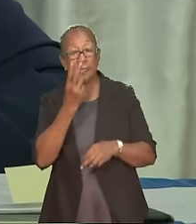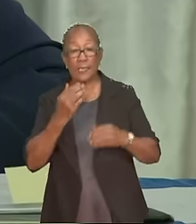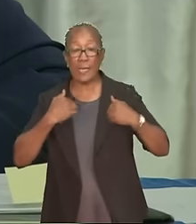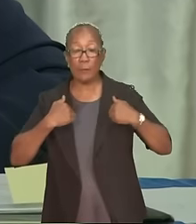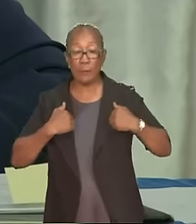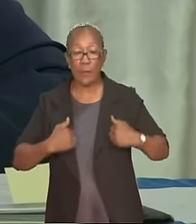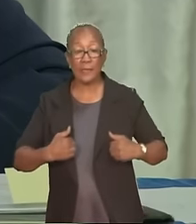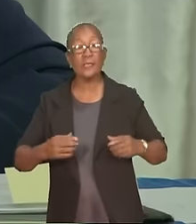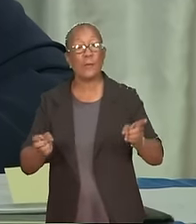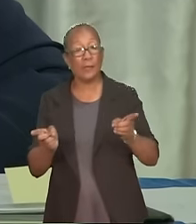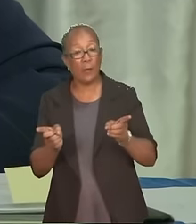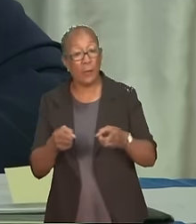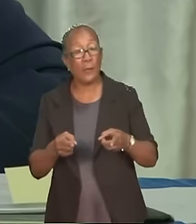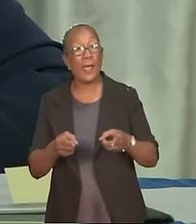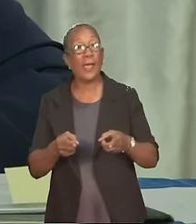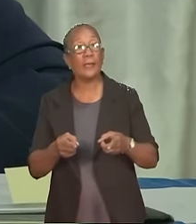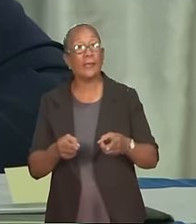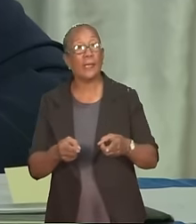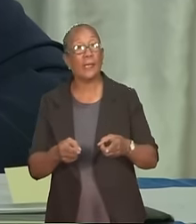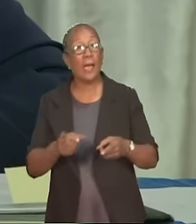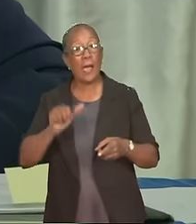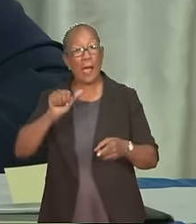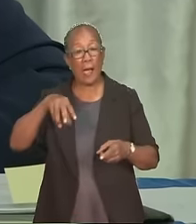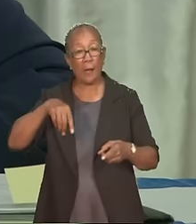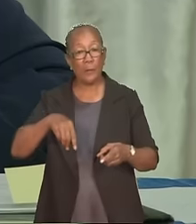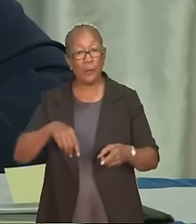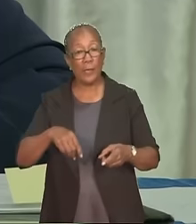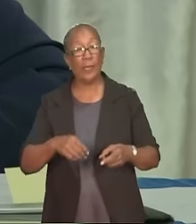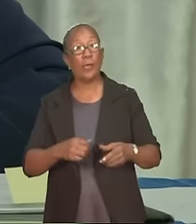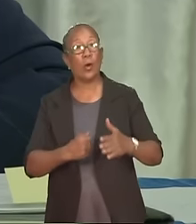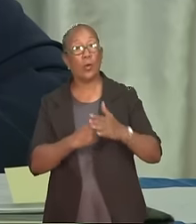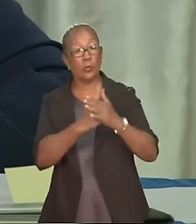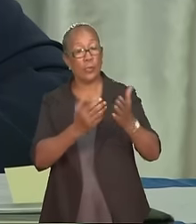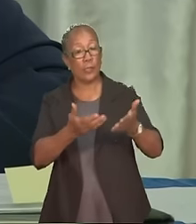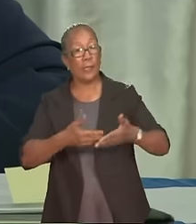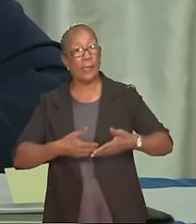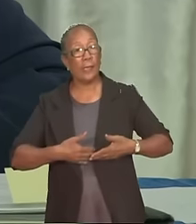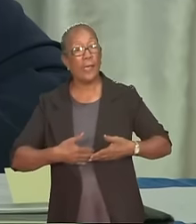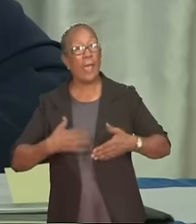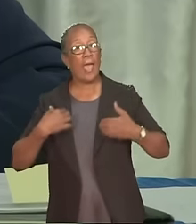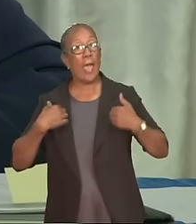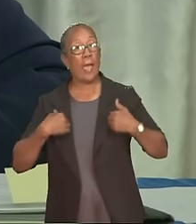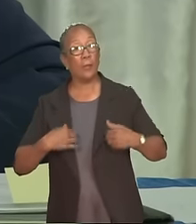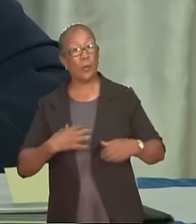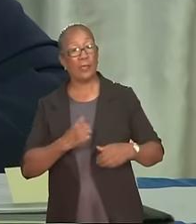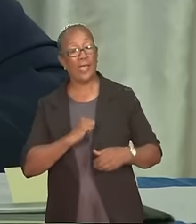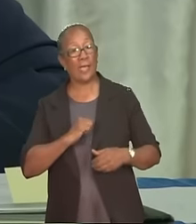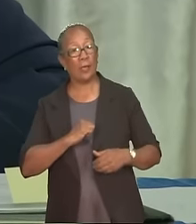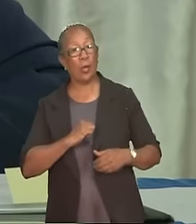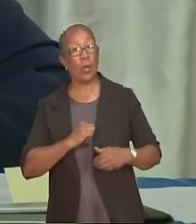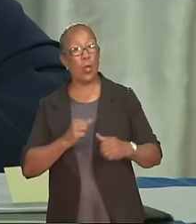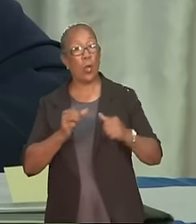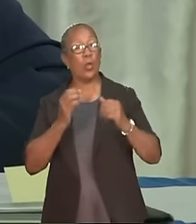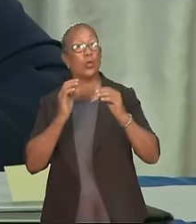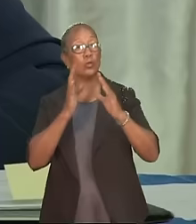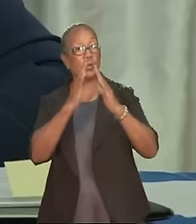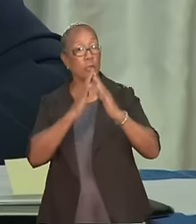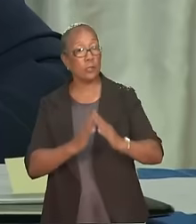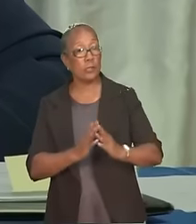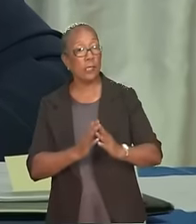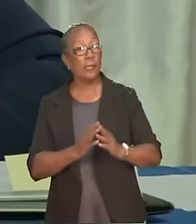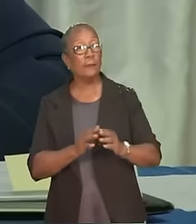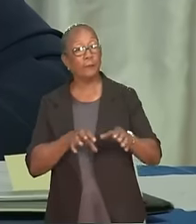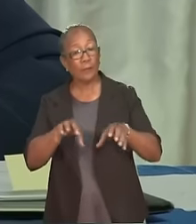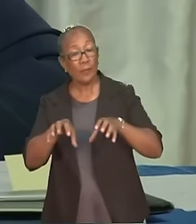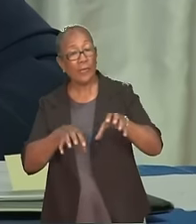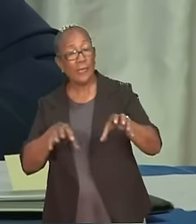beperking AHP-ondersteuning gehad hebben, waarbij die personen hun eigen wooninrichting willen aanpassen op basis van die